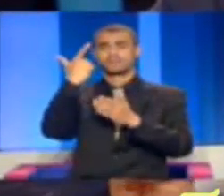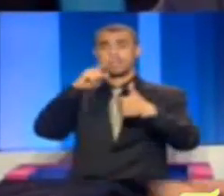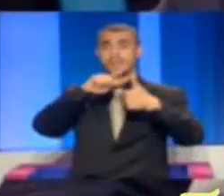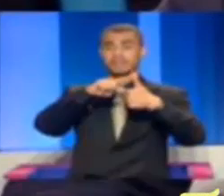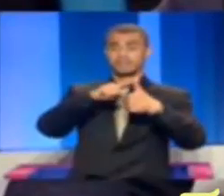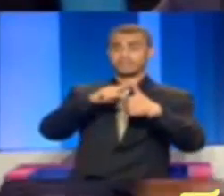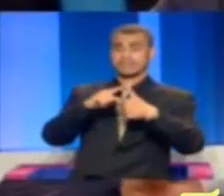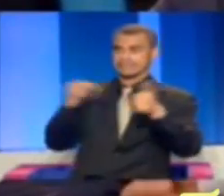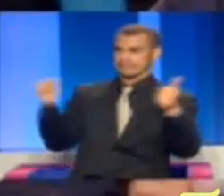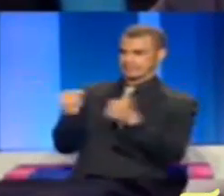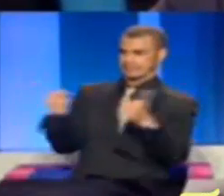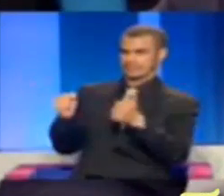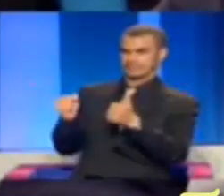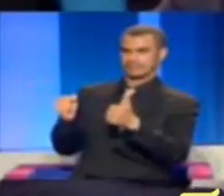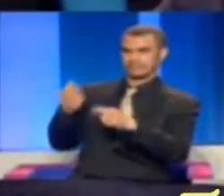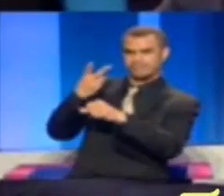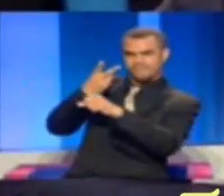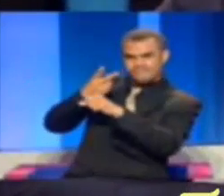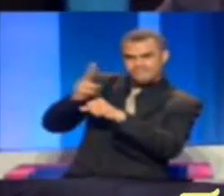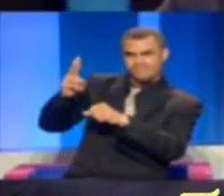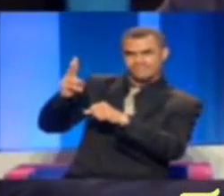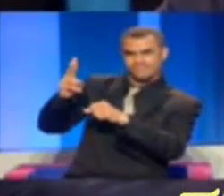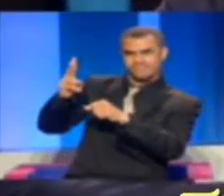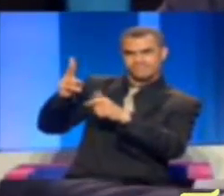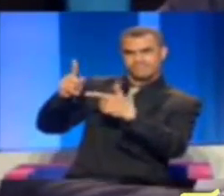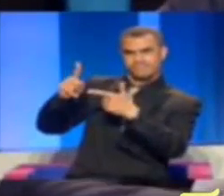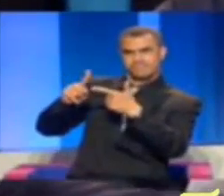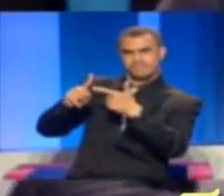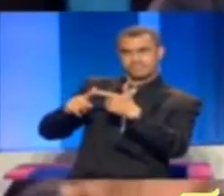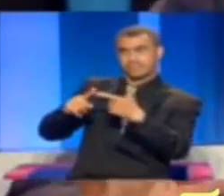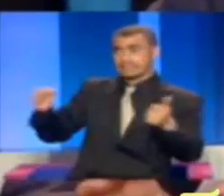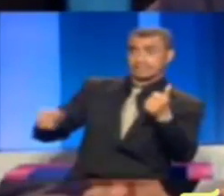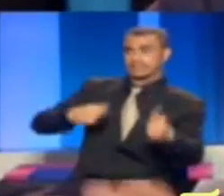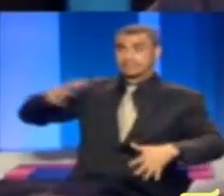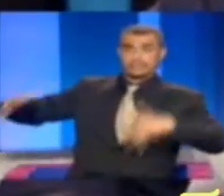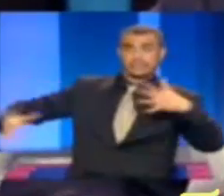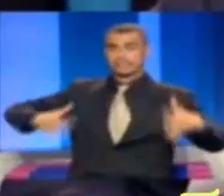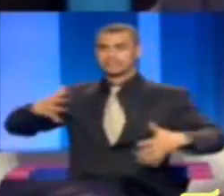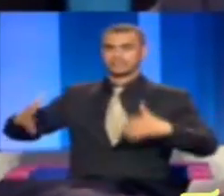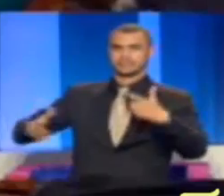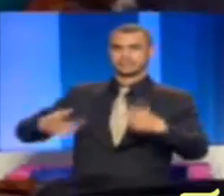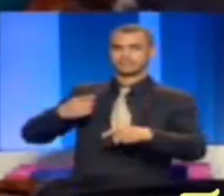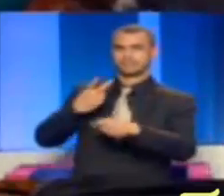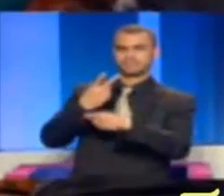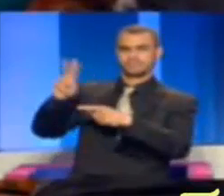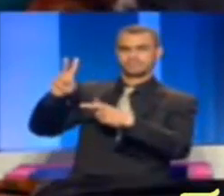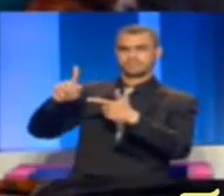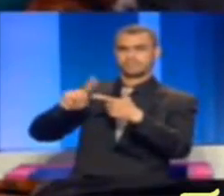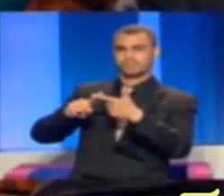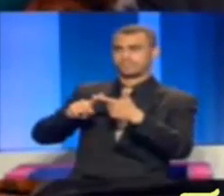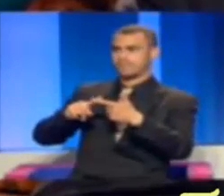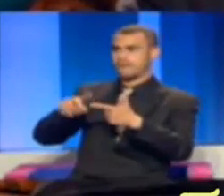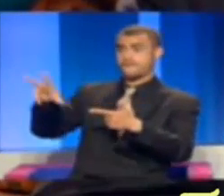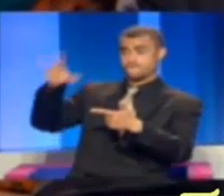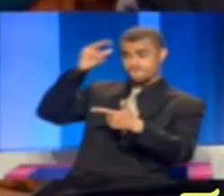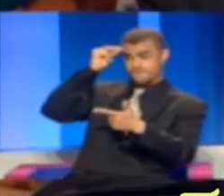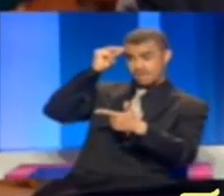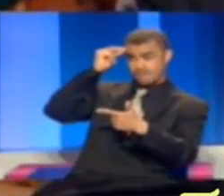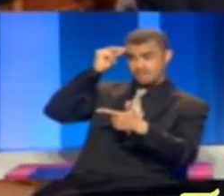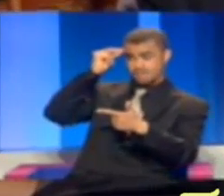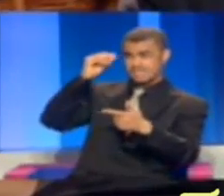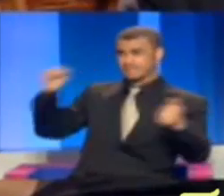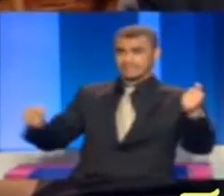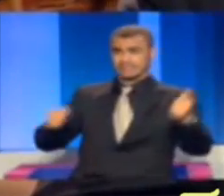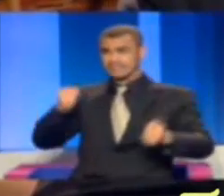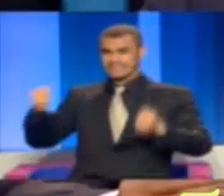عنيف معاند تنسميه الطفل المشاكس، لانه طفل لا يفهم ولا يفهم،